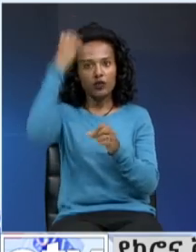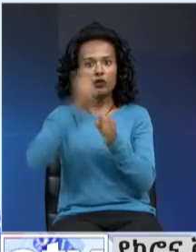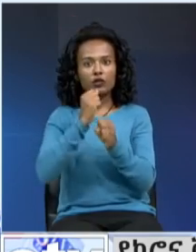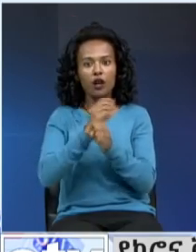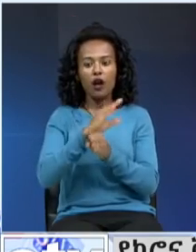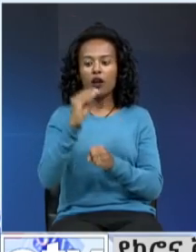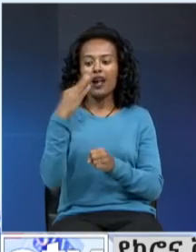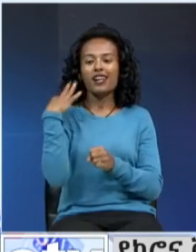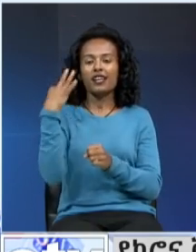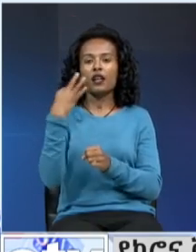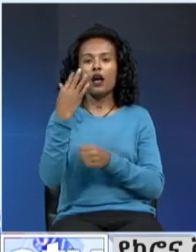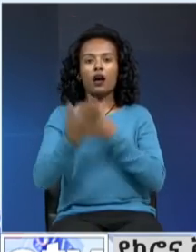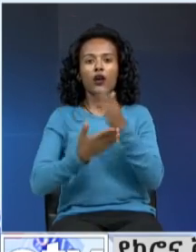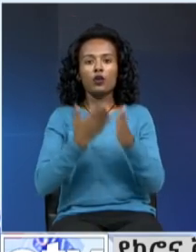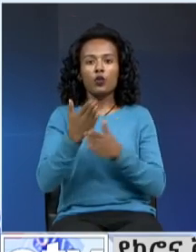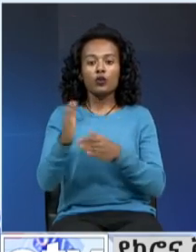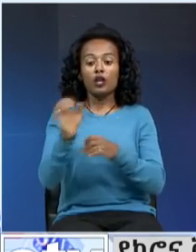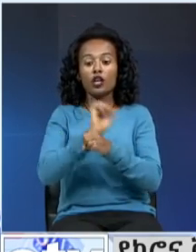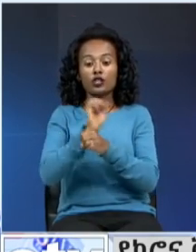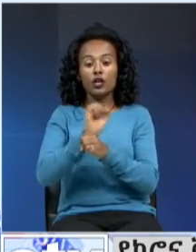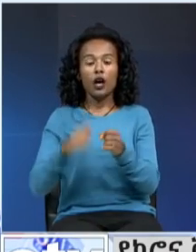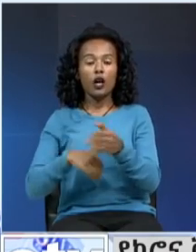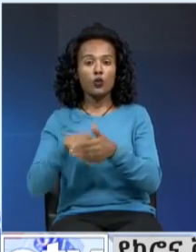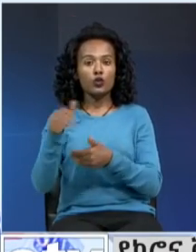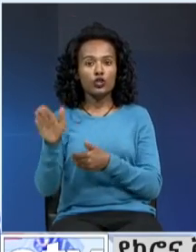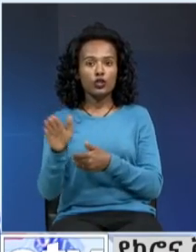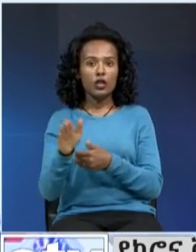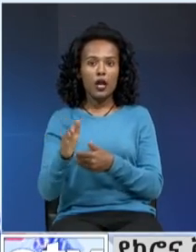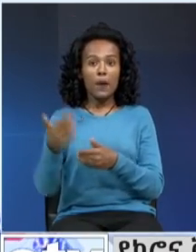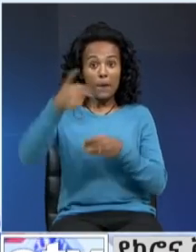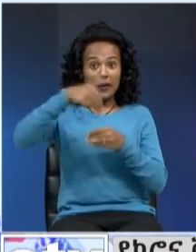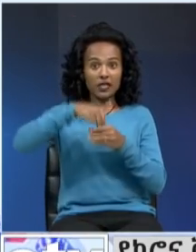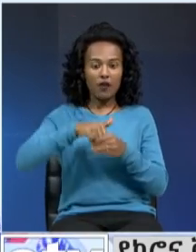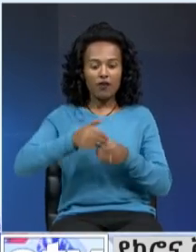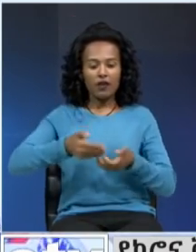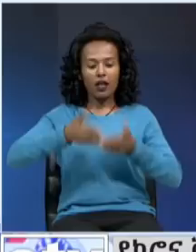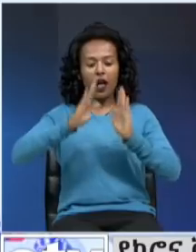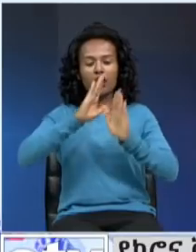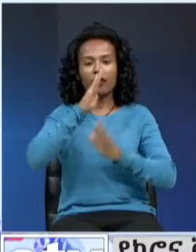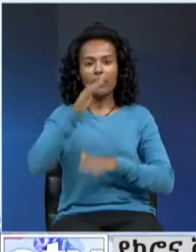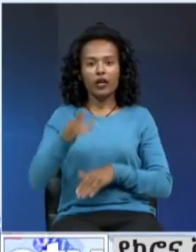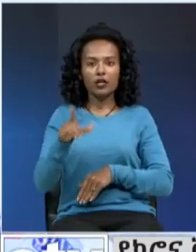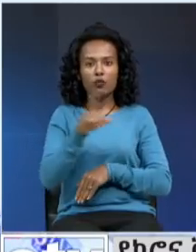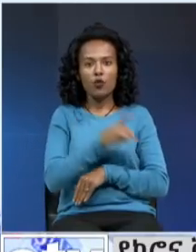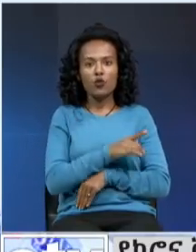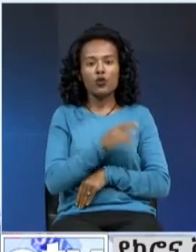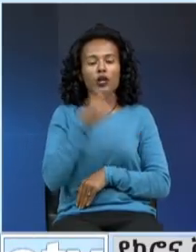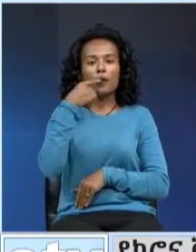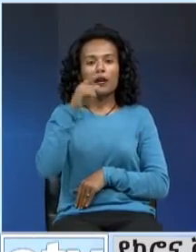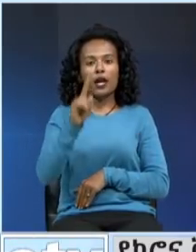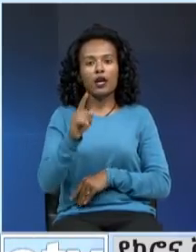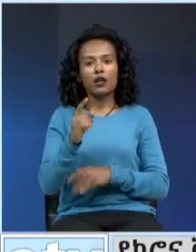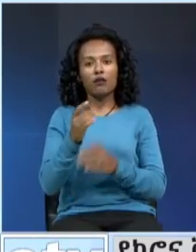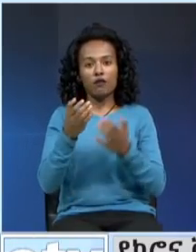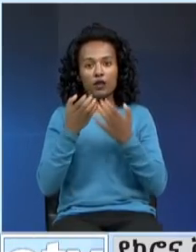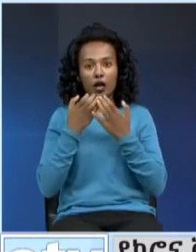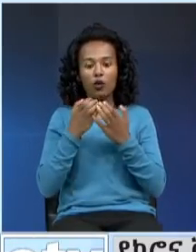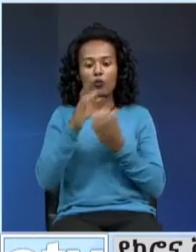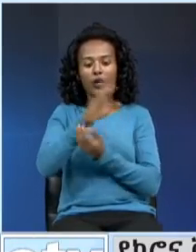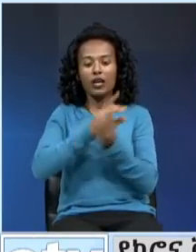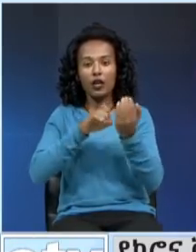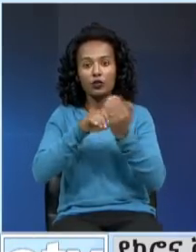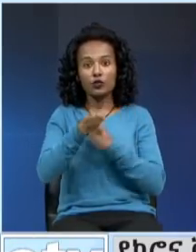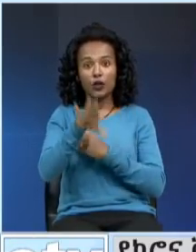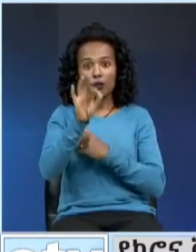ለግል አገልግሎት ካሽከርካሪ ውጪ መሳፈር ያልተፈቀደ መሆኑን እናስገነዝባለን። በክልላችን ውስጥ